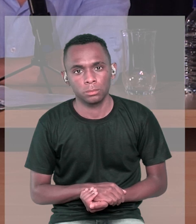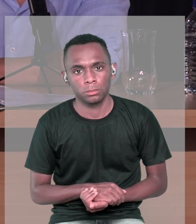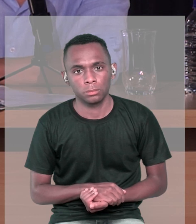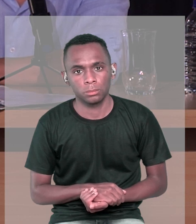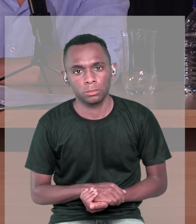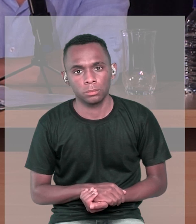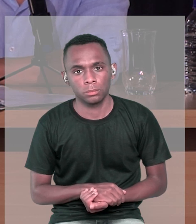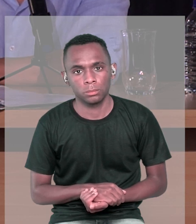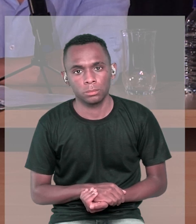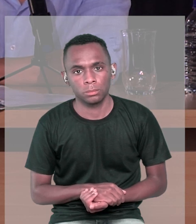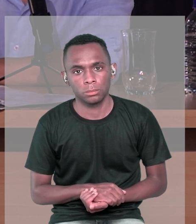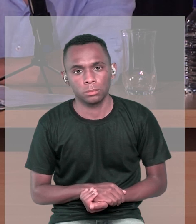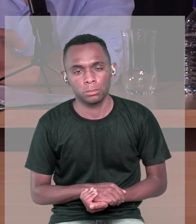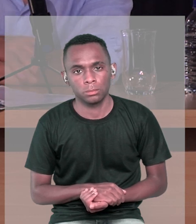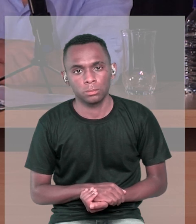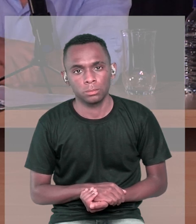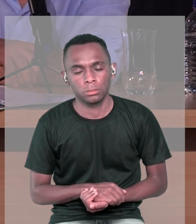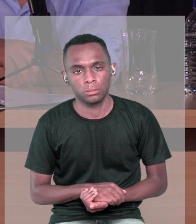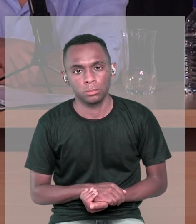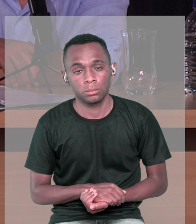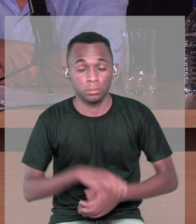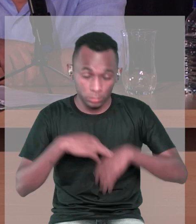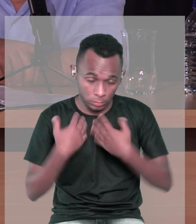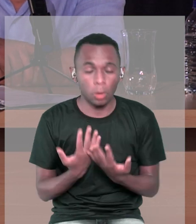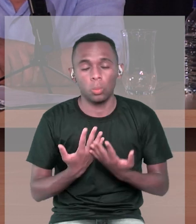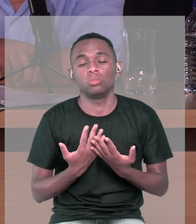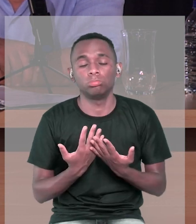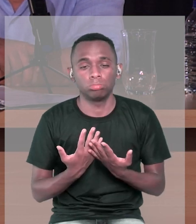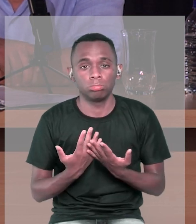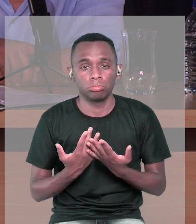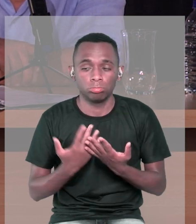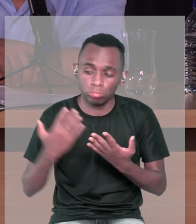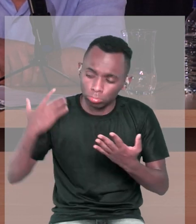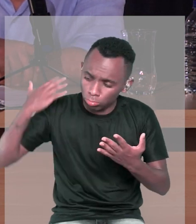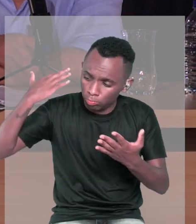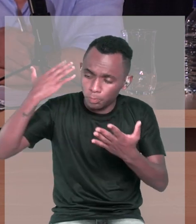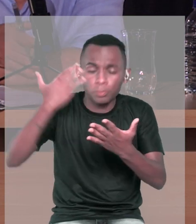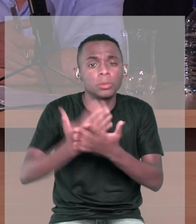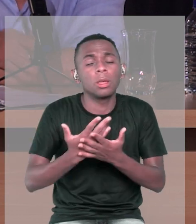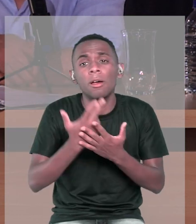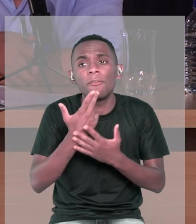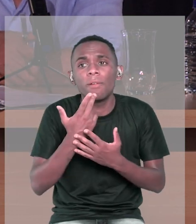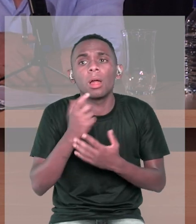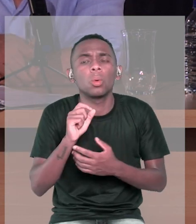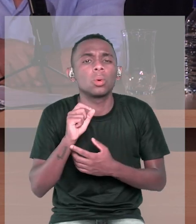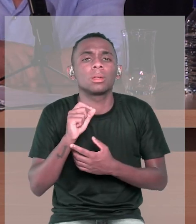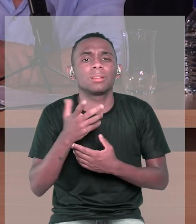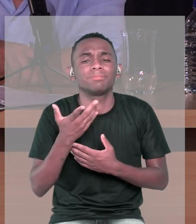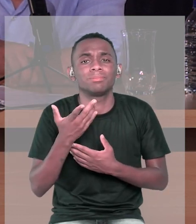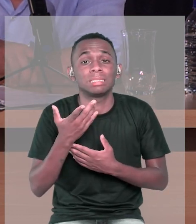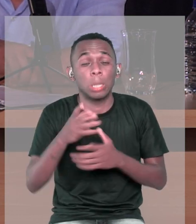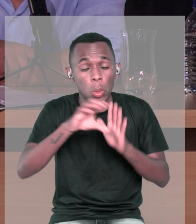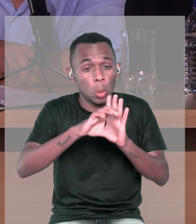détermination. A história Quando a gente fala, gastaria muito tempo para entrar